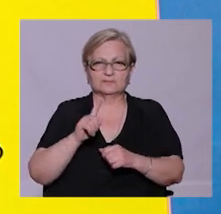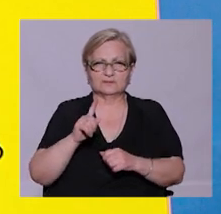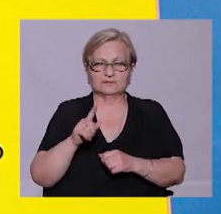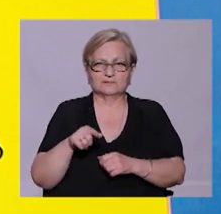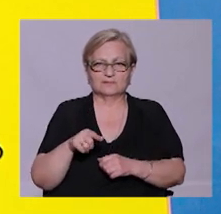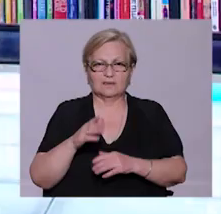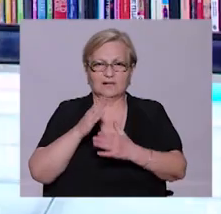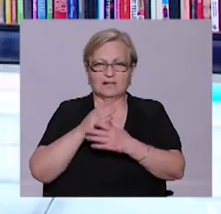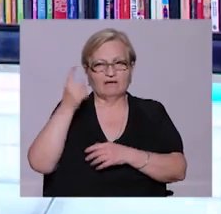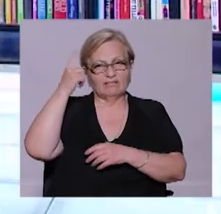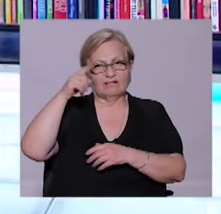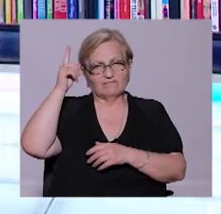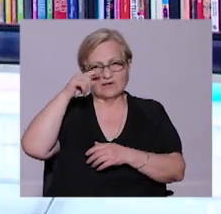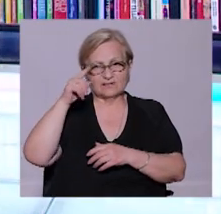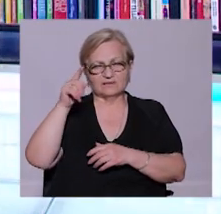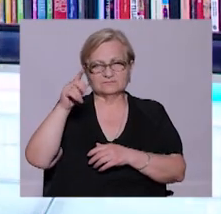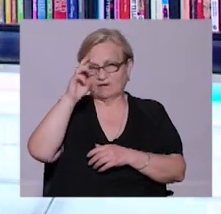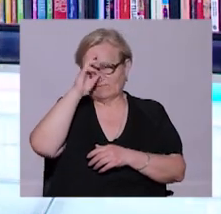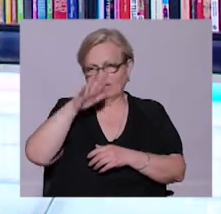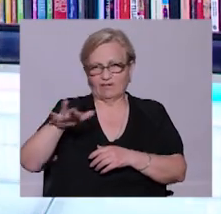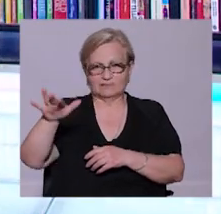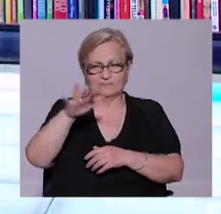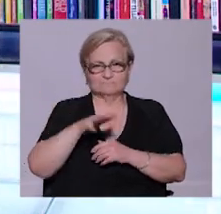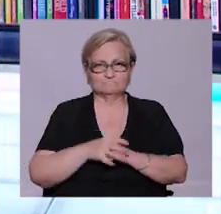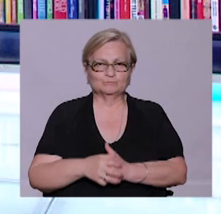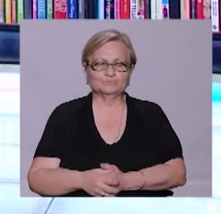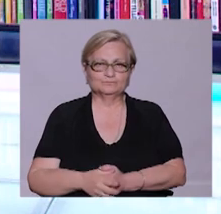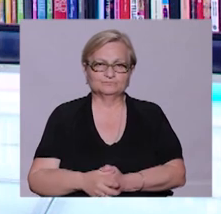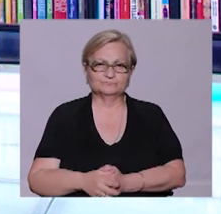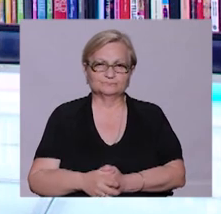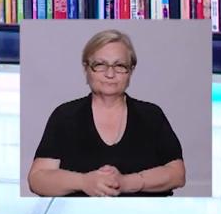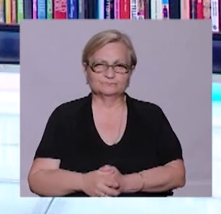უნდა, იგავ არაკთა ქვეყანა.